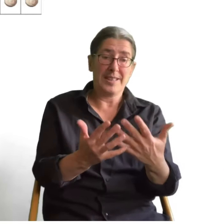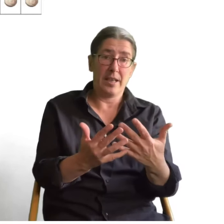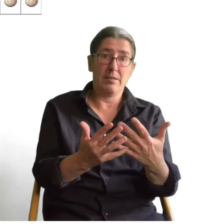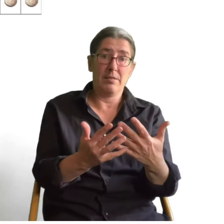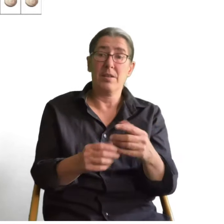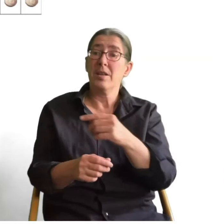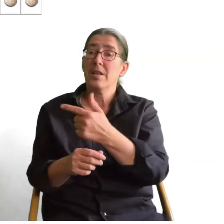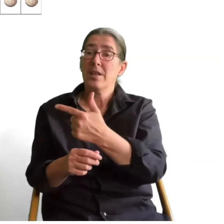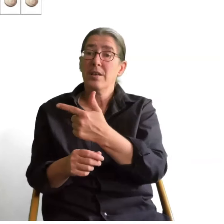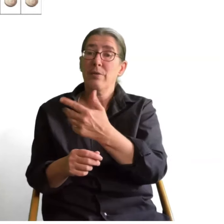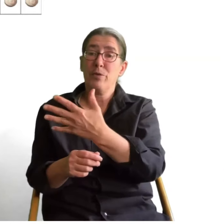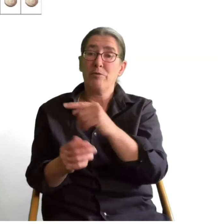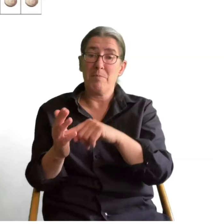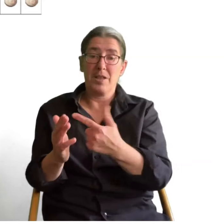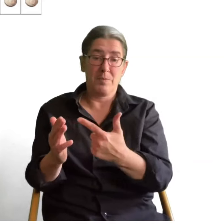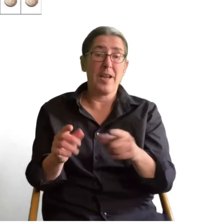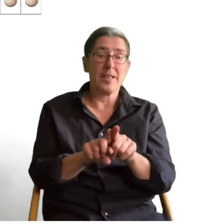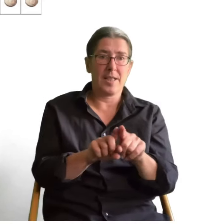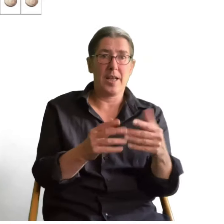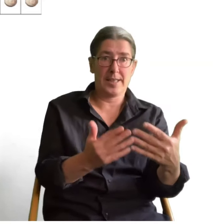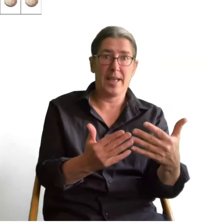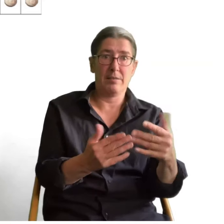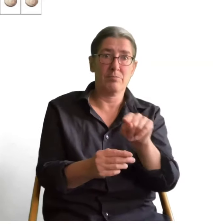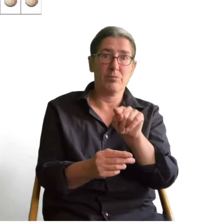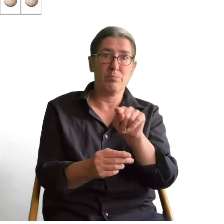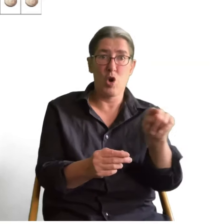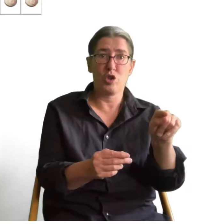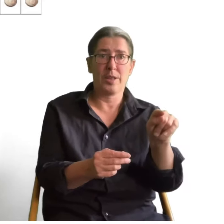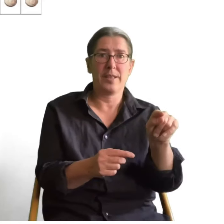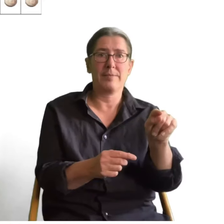2 mal 5 mal 2 ist 10